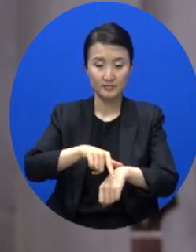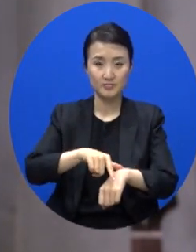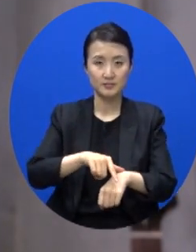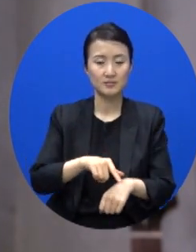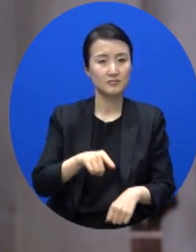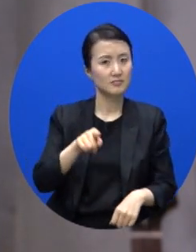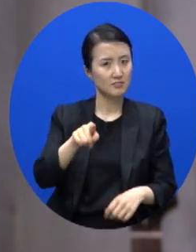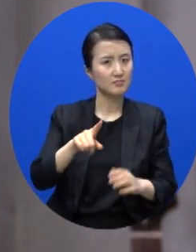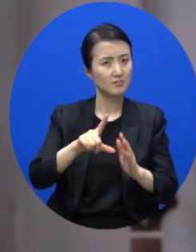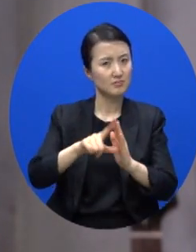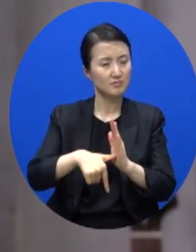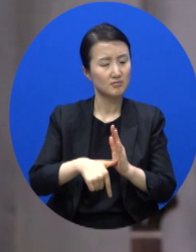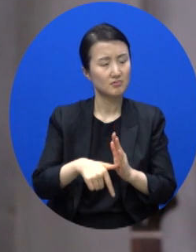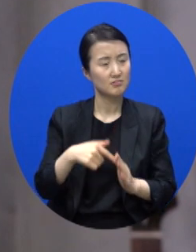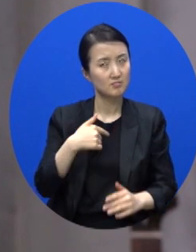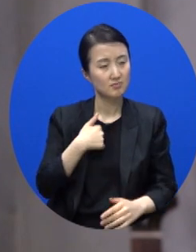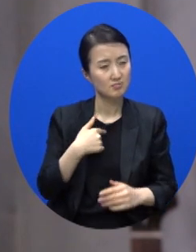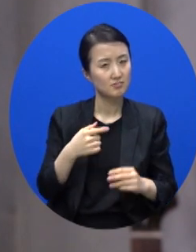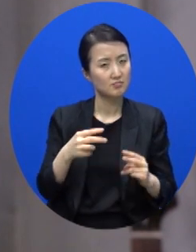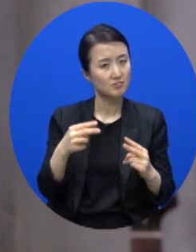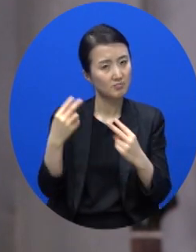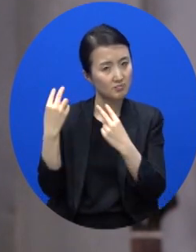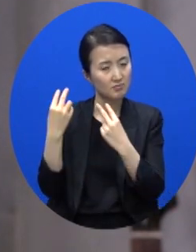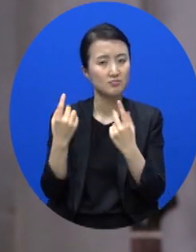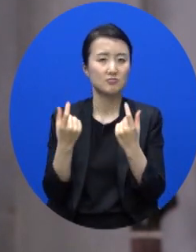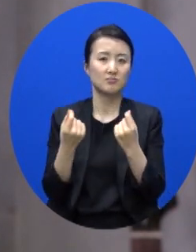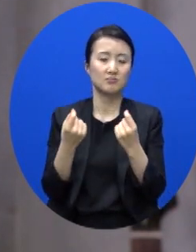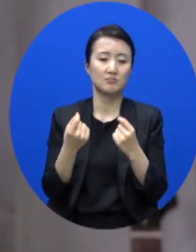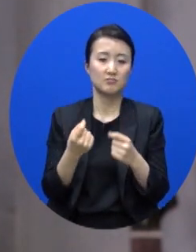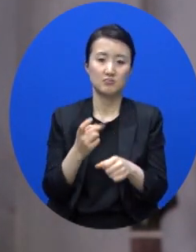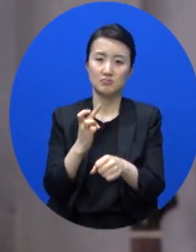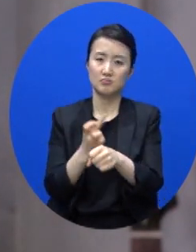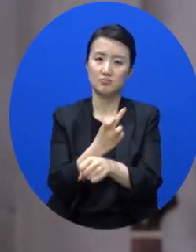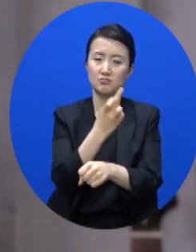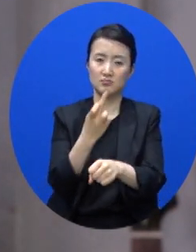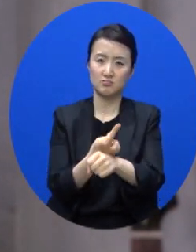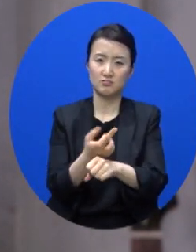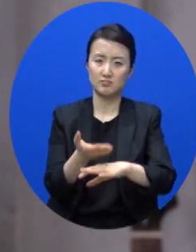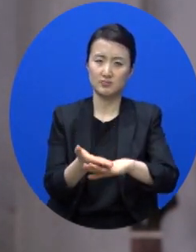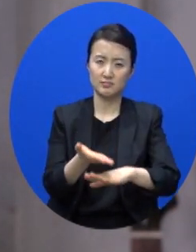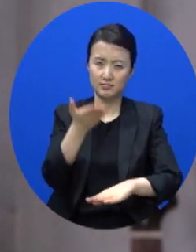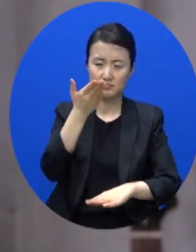그때 당시 이렇게 보면 제가 12시간 이상을